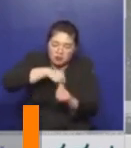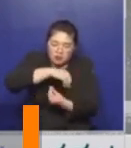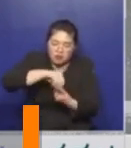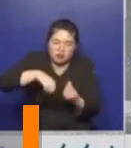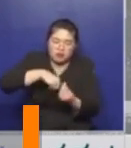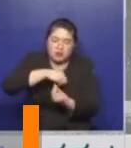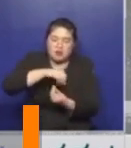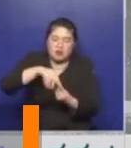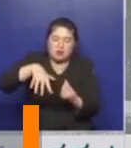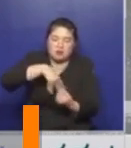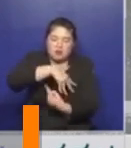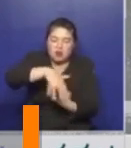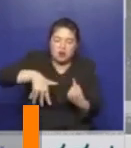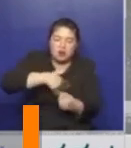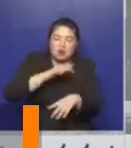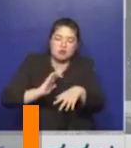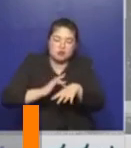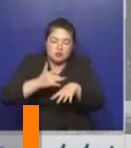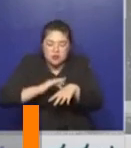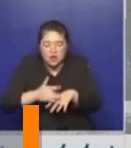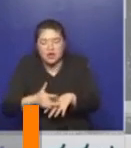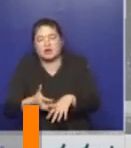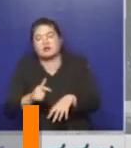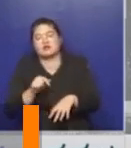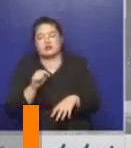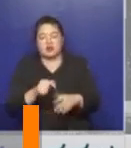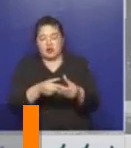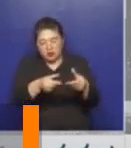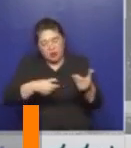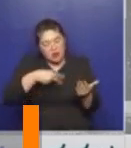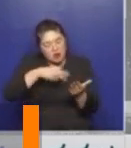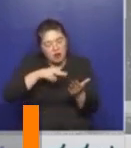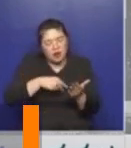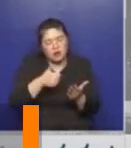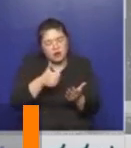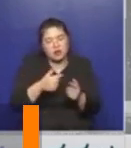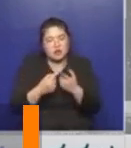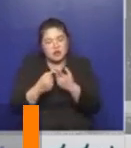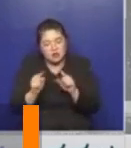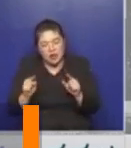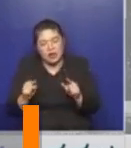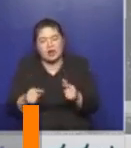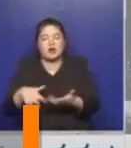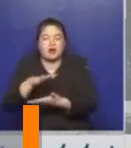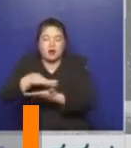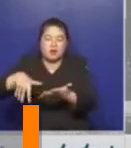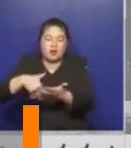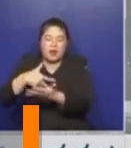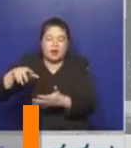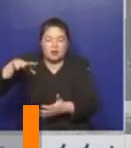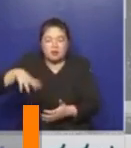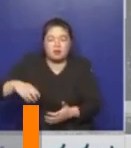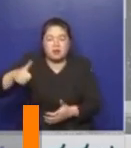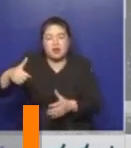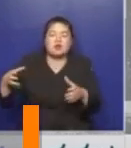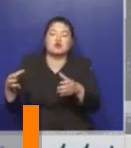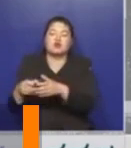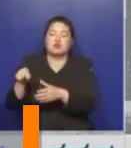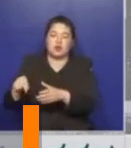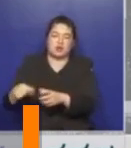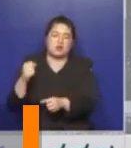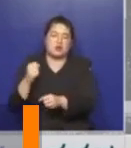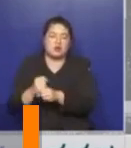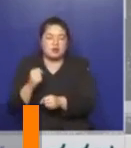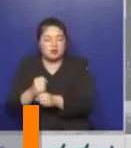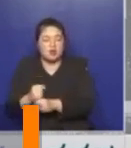ดีครับอ่านรายงานดีมากเลยให้เป็นพระเอกแต่ว่ากฎว่ากรมโยธาธิการและผังเมืองของกระทรวงคมนาคมครับก็ยัง